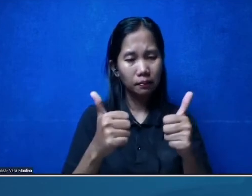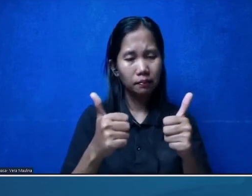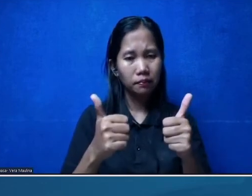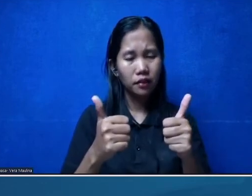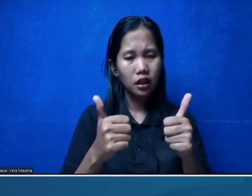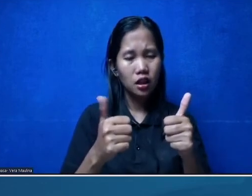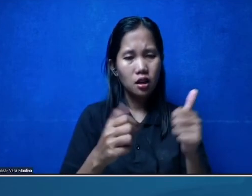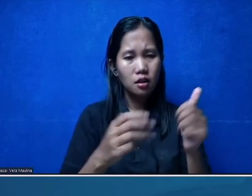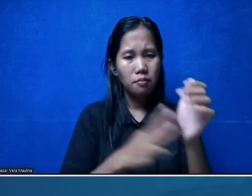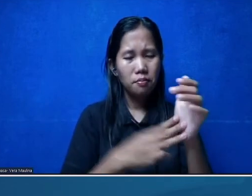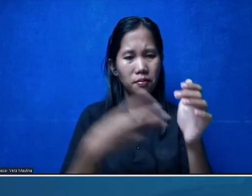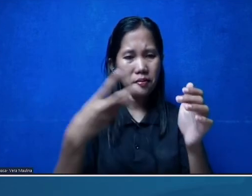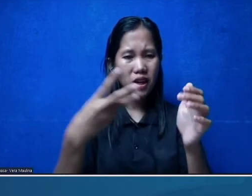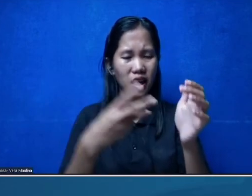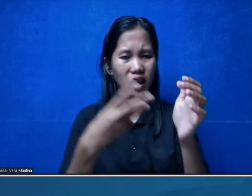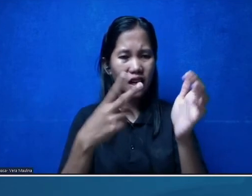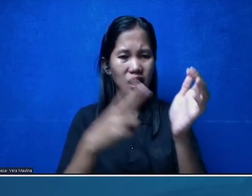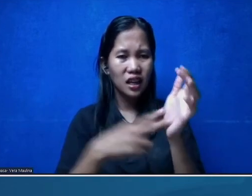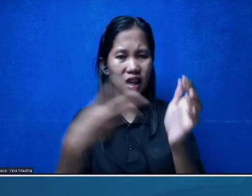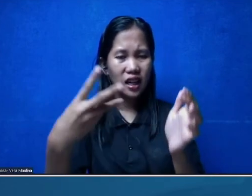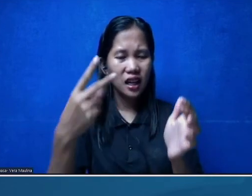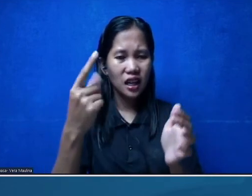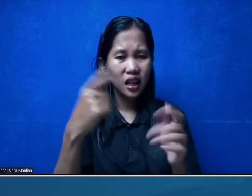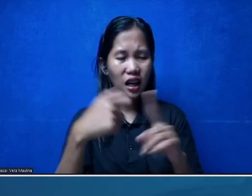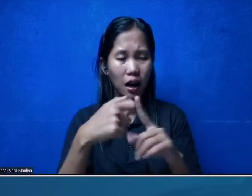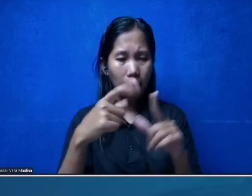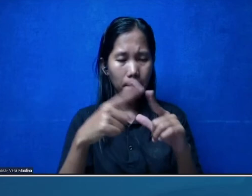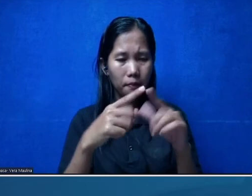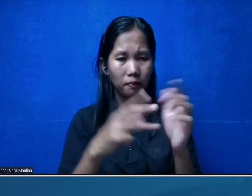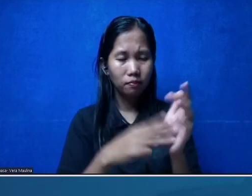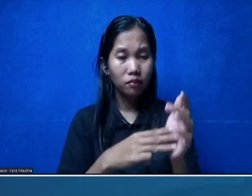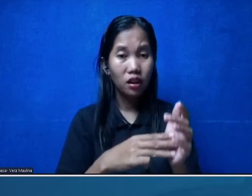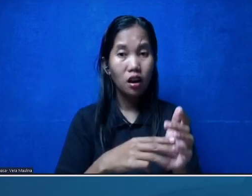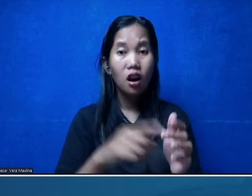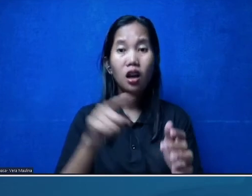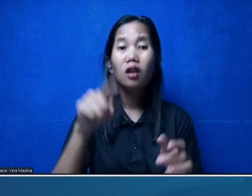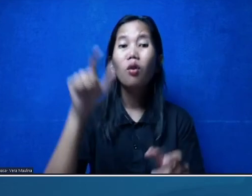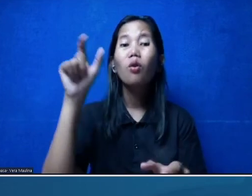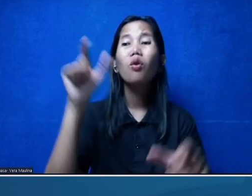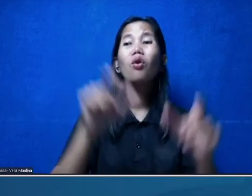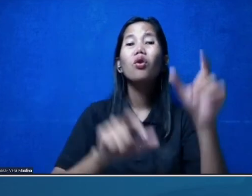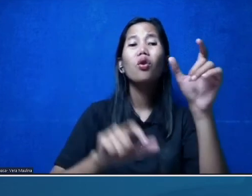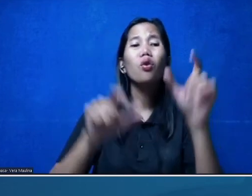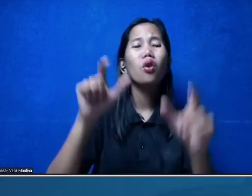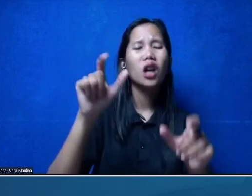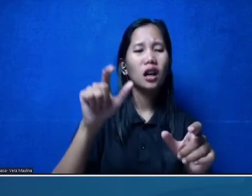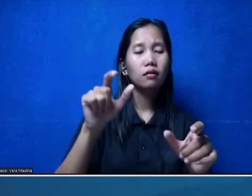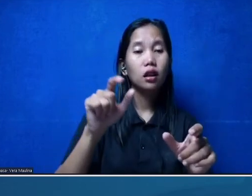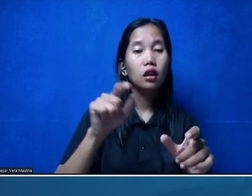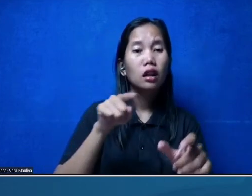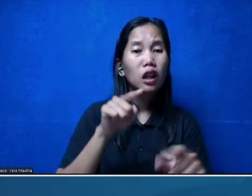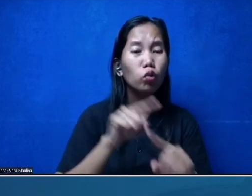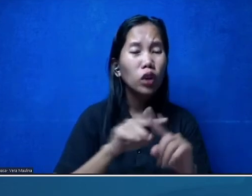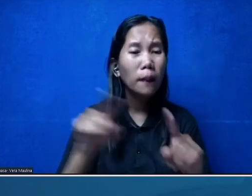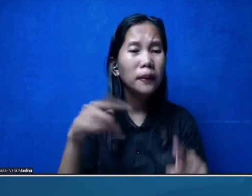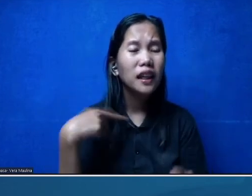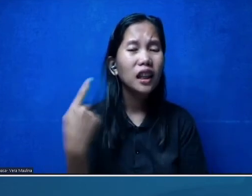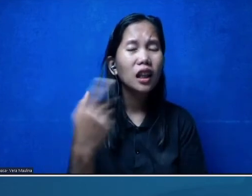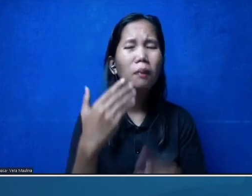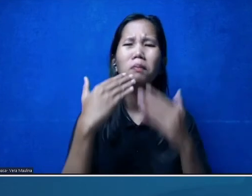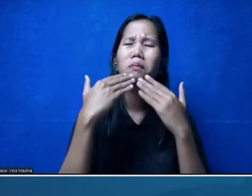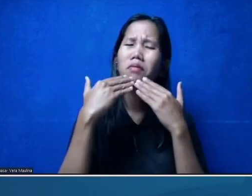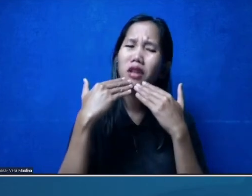orang-orang yang percaya tapi kita bersyukur dikatakan kalau kita pasti menang dikatakan